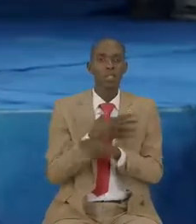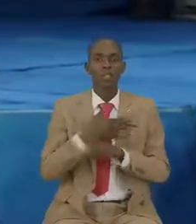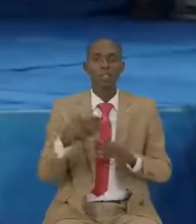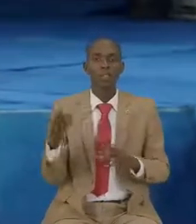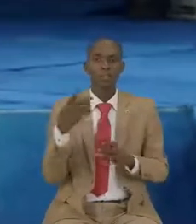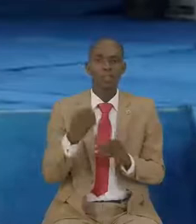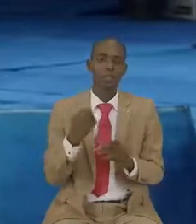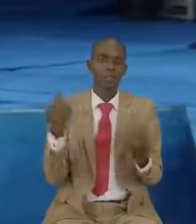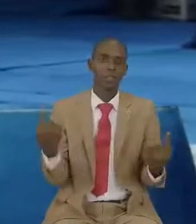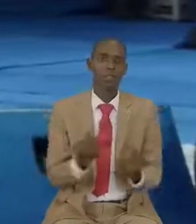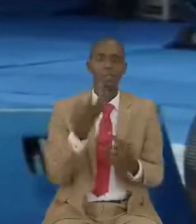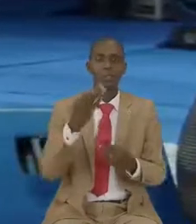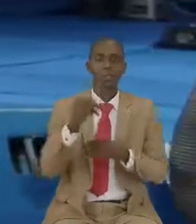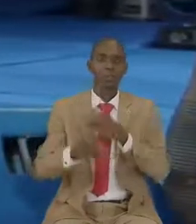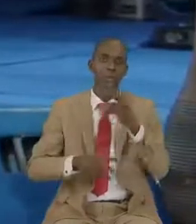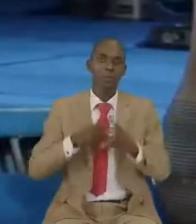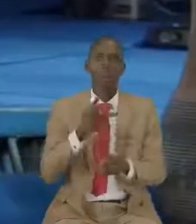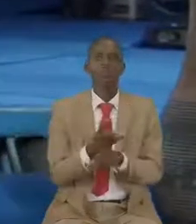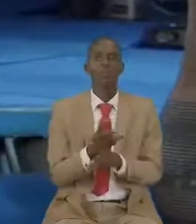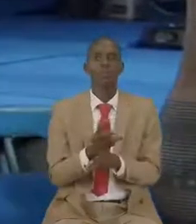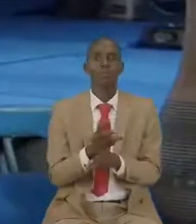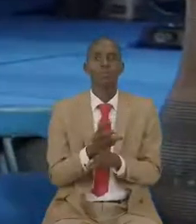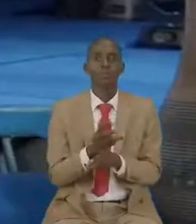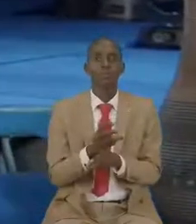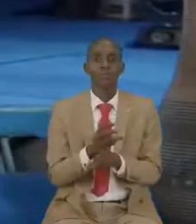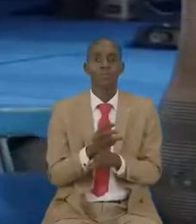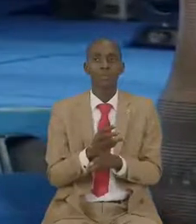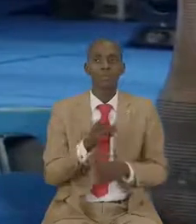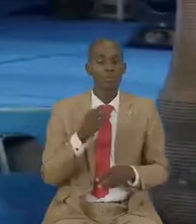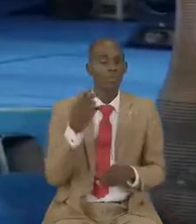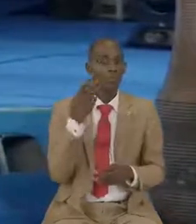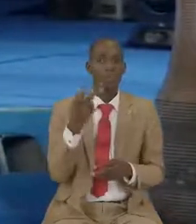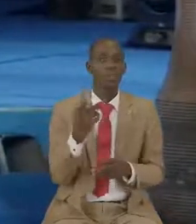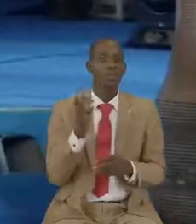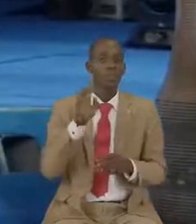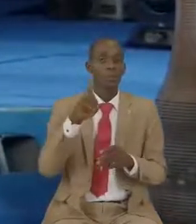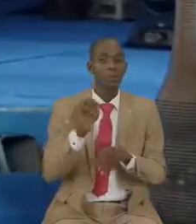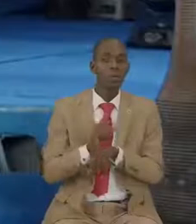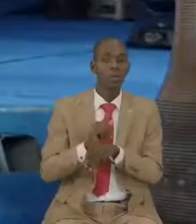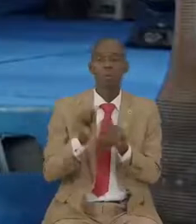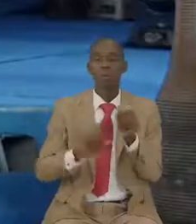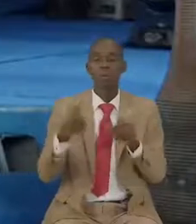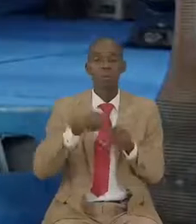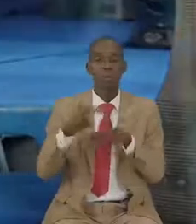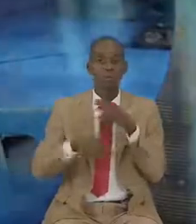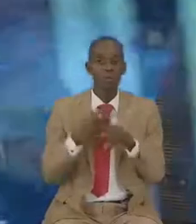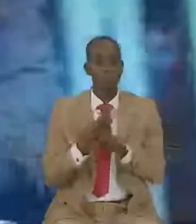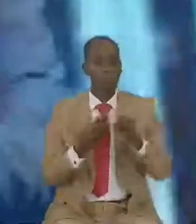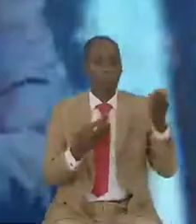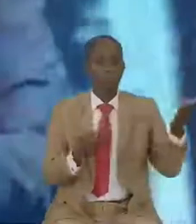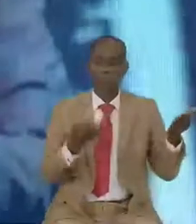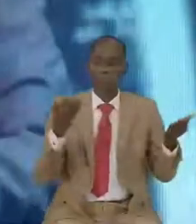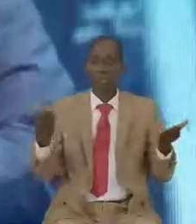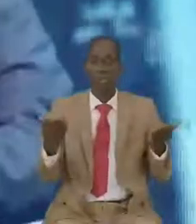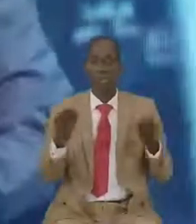lui et il dit, « Voici l'agneau de Dieu. » qui ôte le péché du monde.